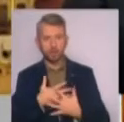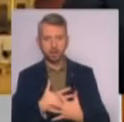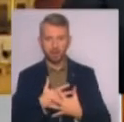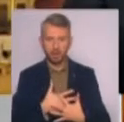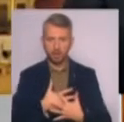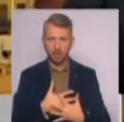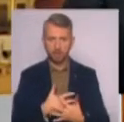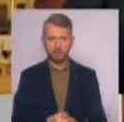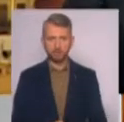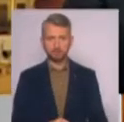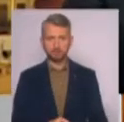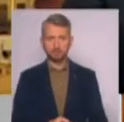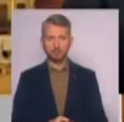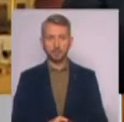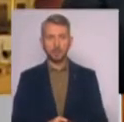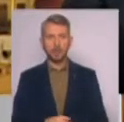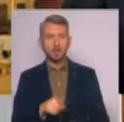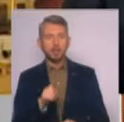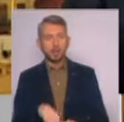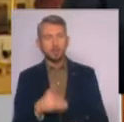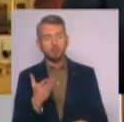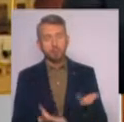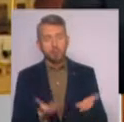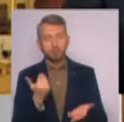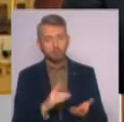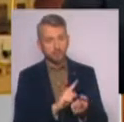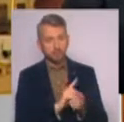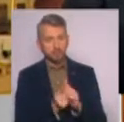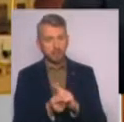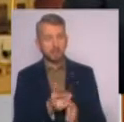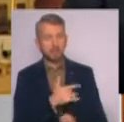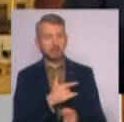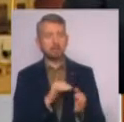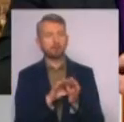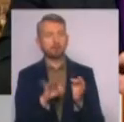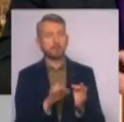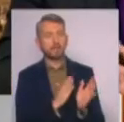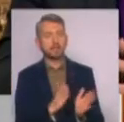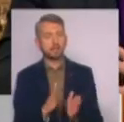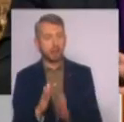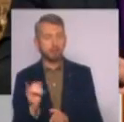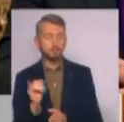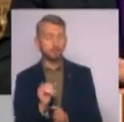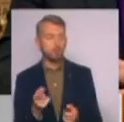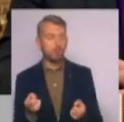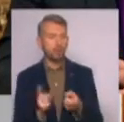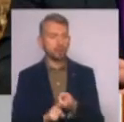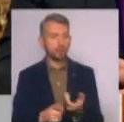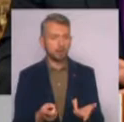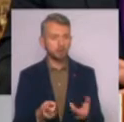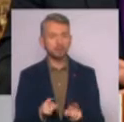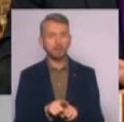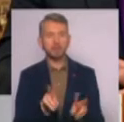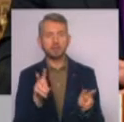Також можливо вже зміни в серцево-судинній системі і поєднана, так